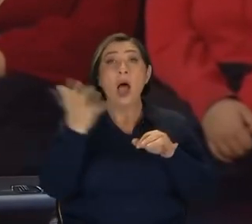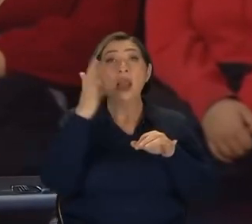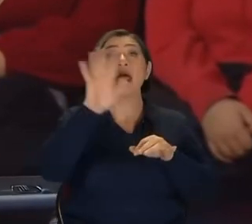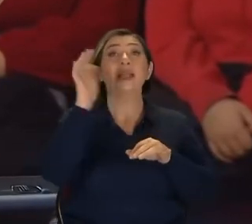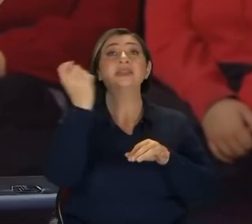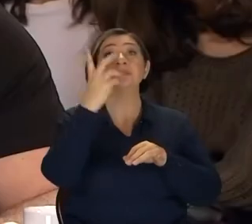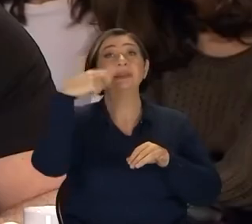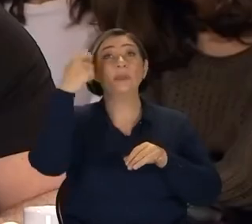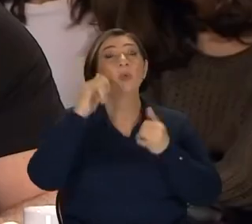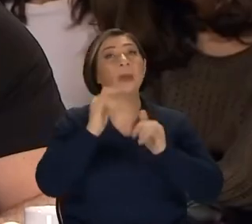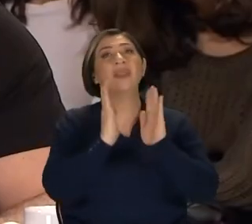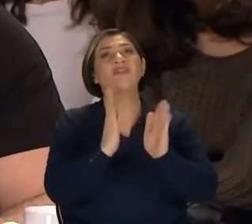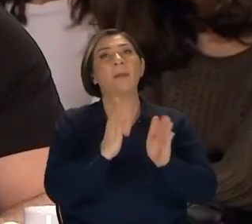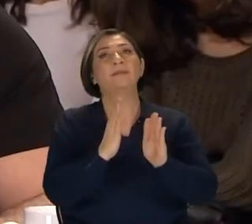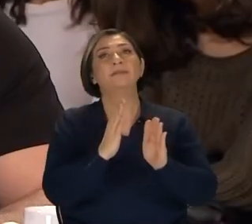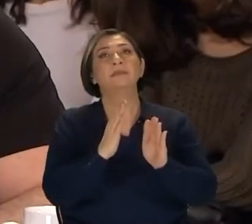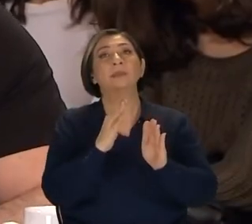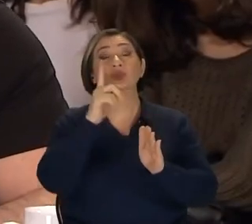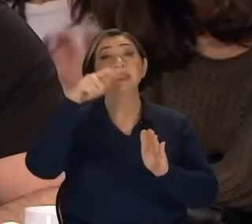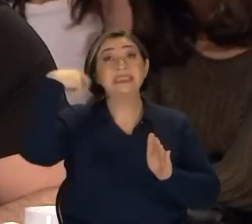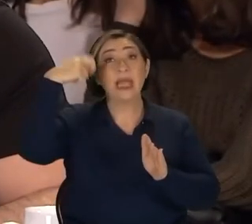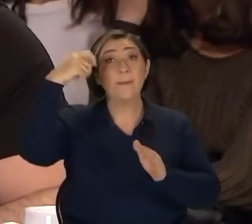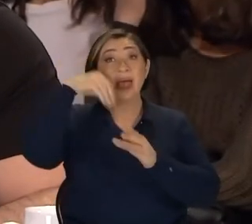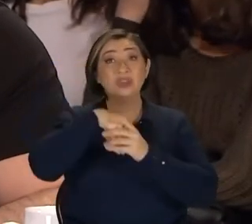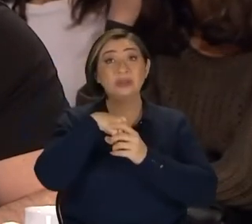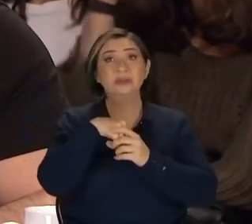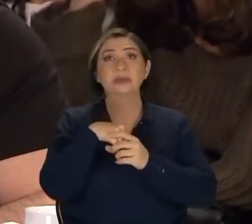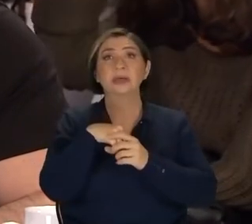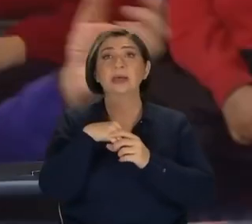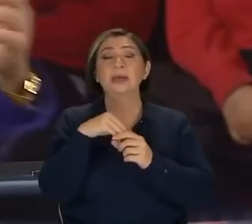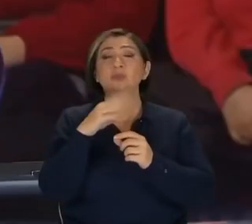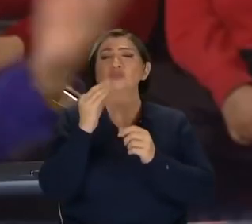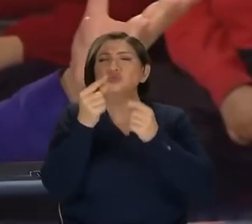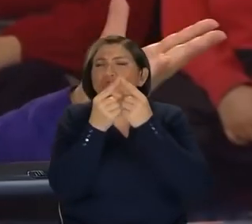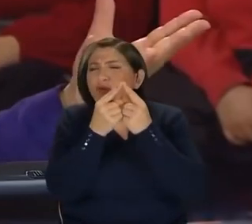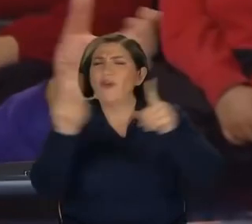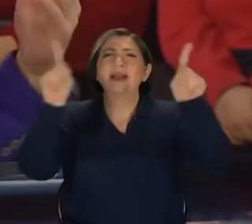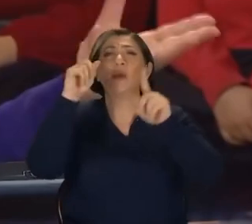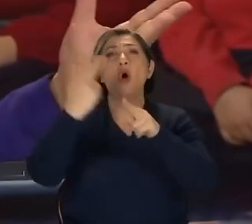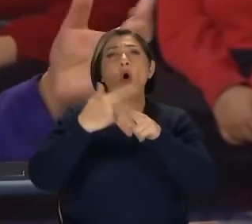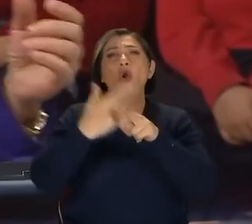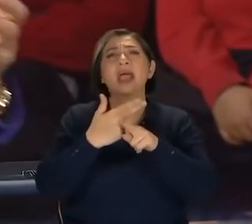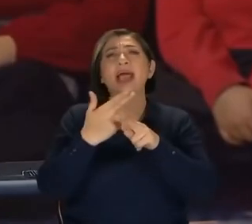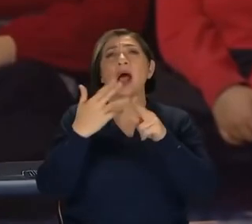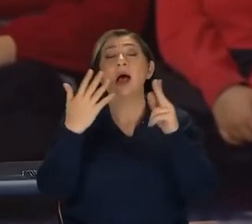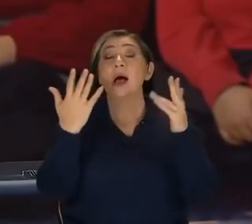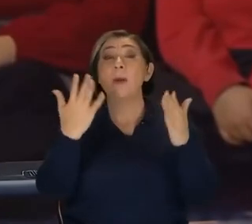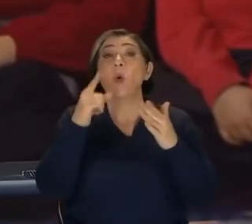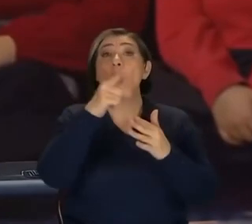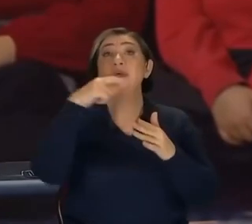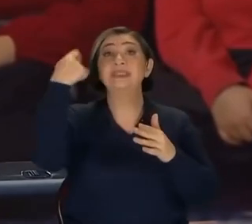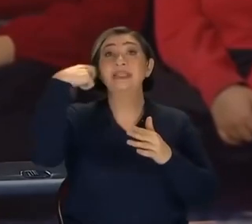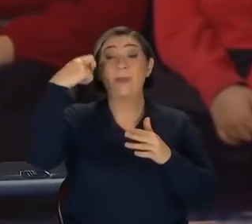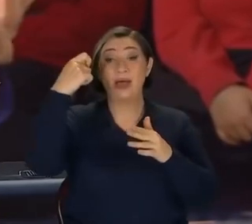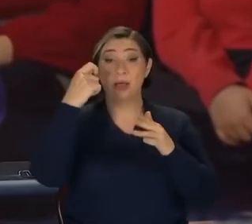kişilik bir sinemada oynuyor. Şimdi benim bu sinema böyle, için mesela benim var böyle çok hayallerim. Uç bir örnek. Korkunç bir örnek. Uç. Çünkü o ancak